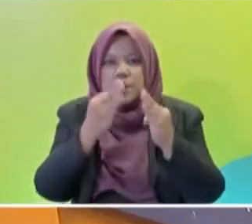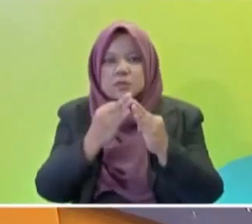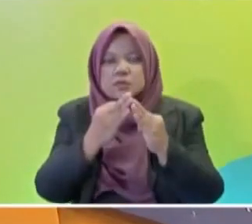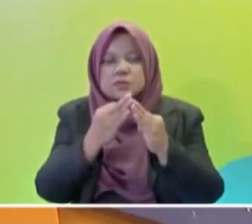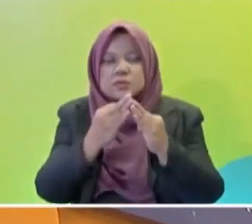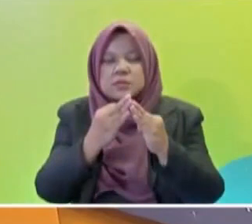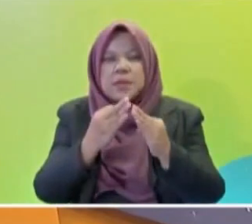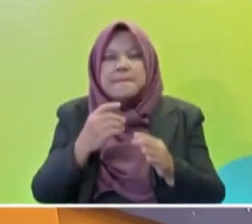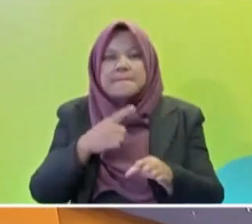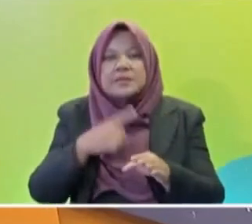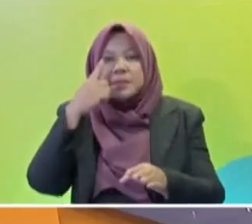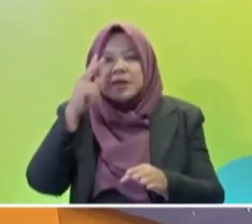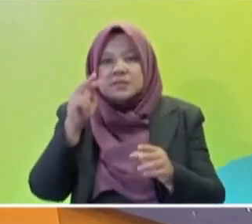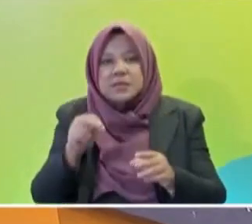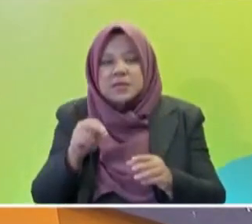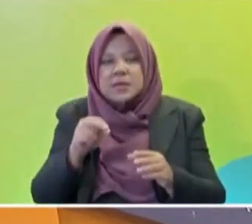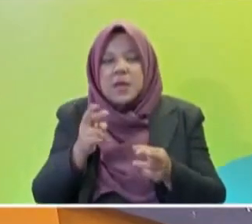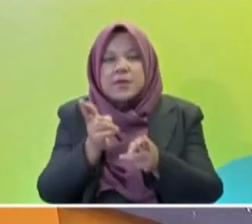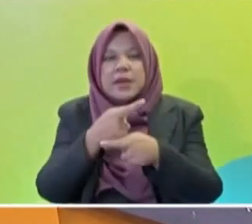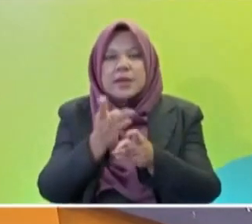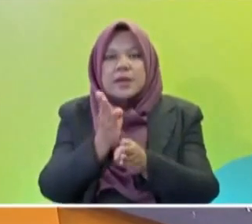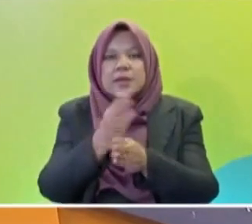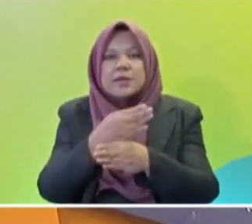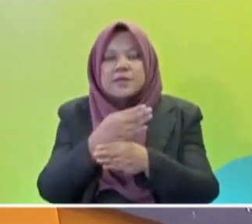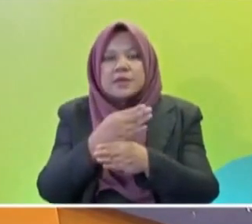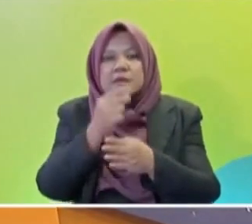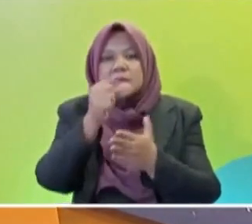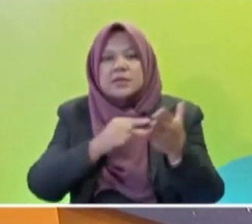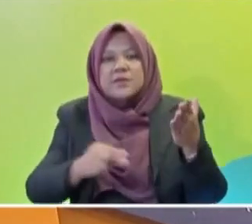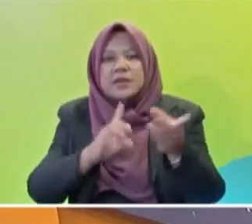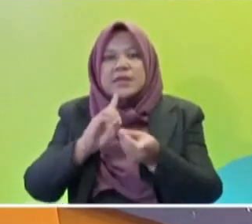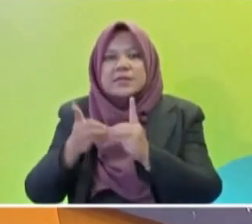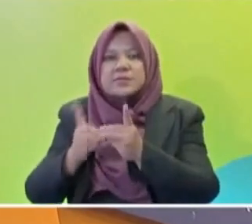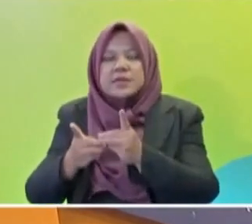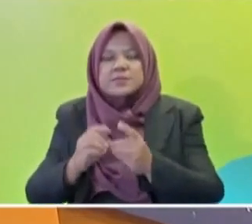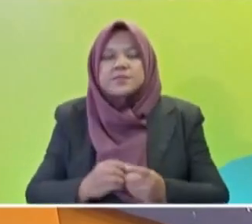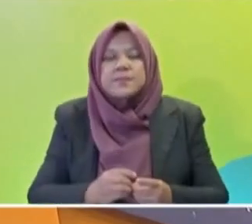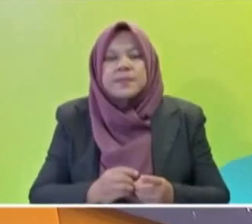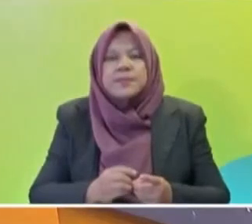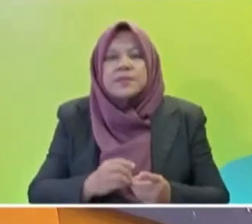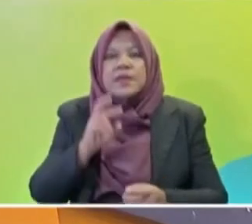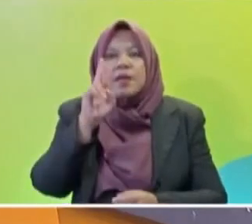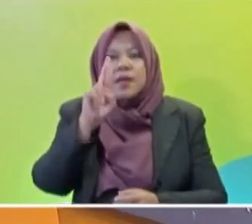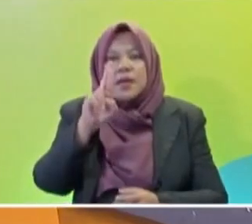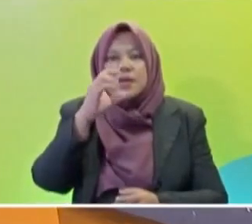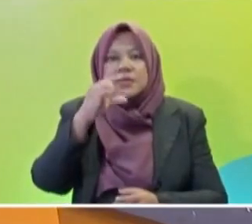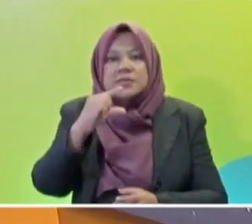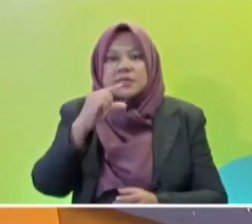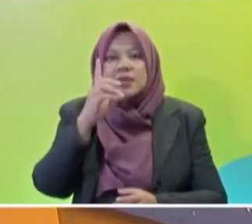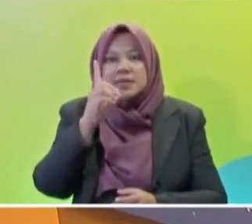mata pelajaran Rike bentuk grafik digital atau dikenali sebagai rgd